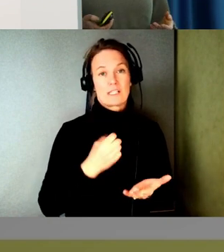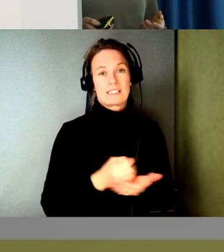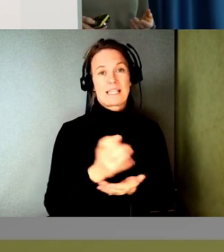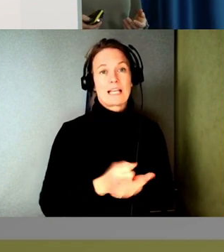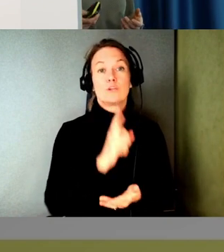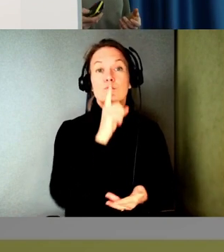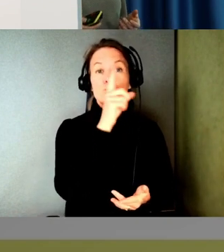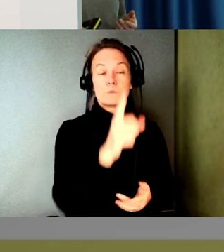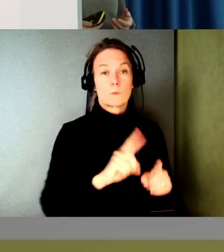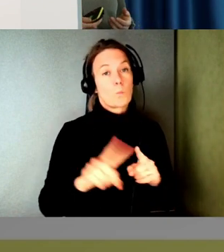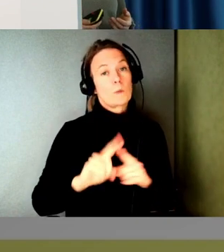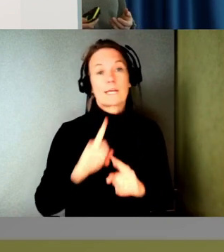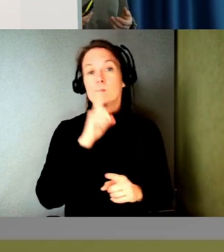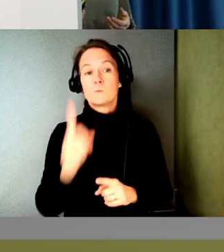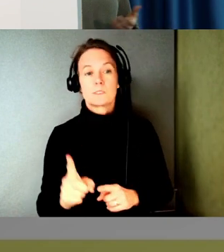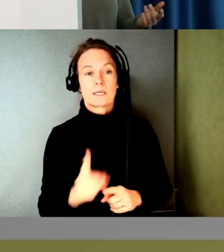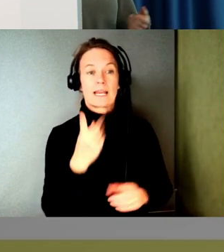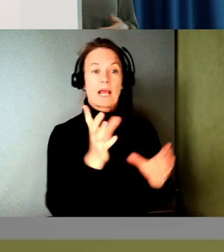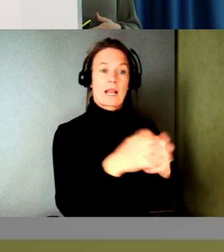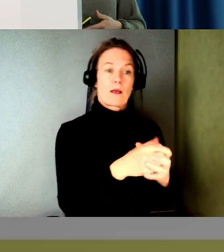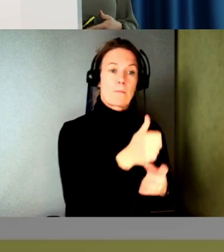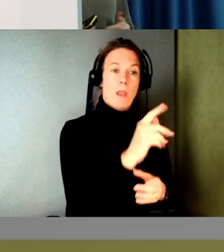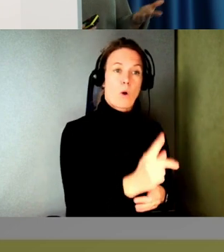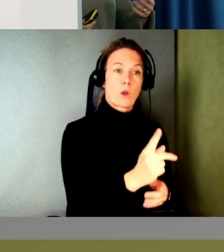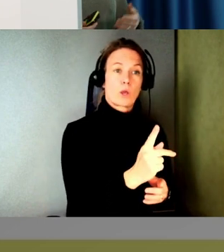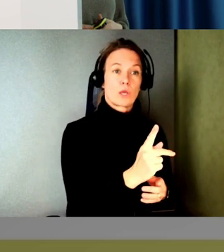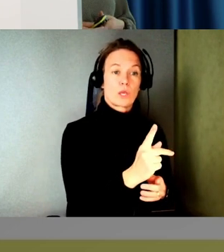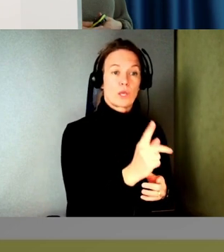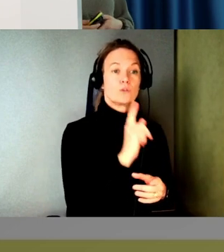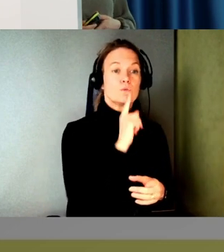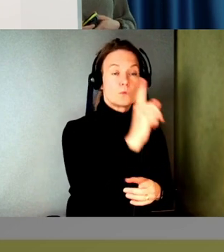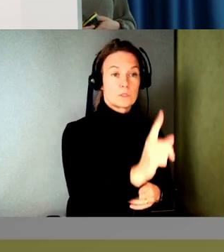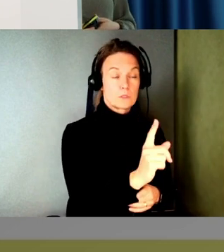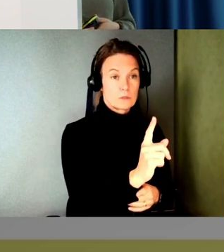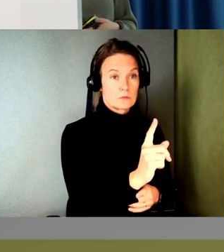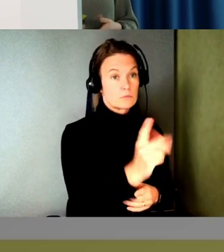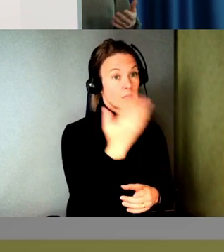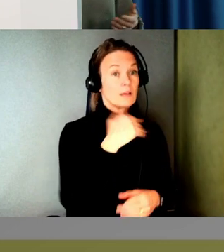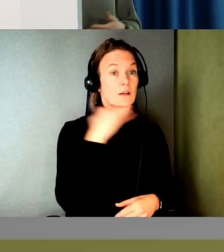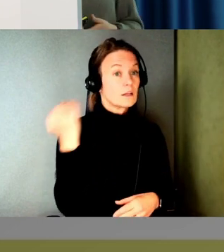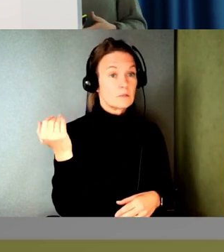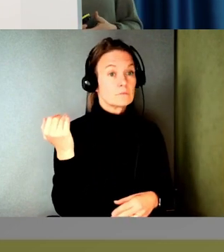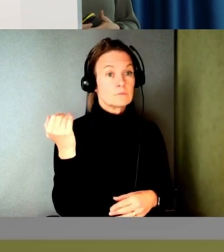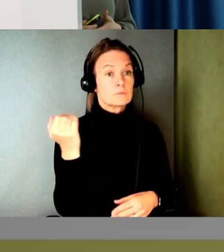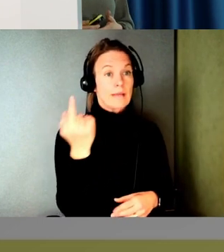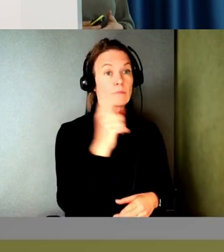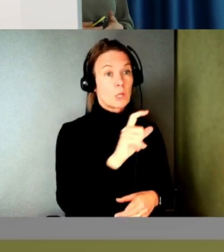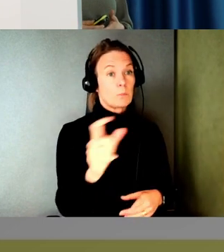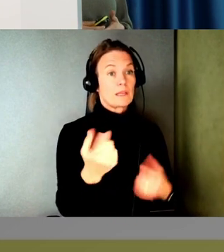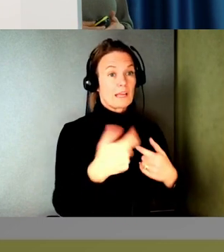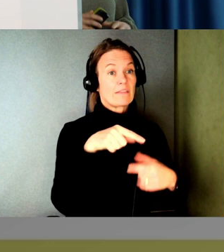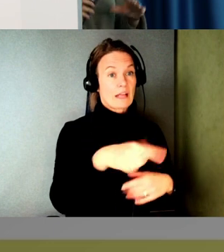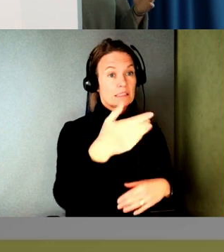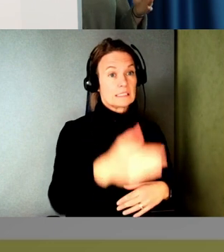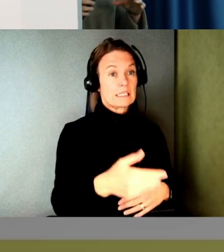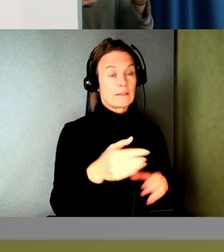former Då kanske jag har en kategori som heter blockljus det kan egentligen räcka för rubrik på just den sidan för